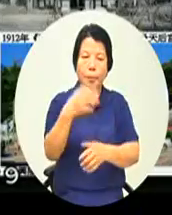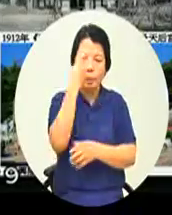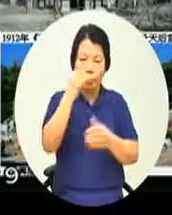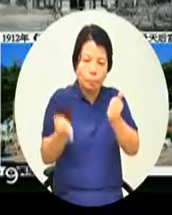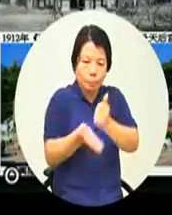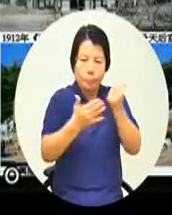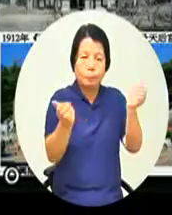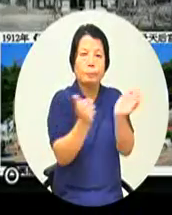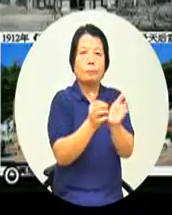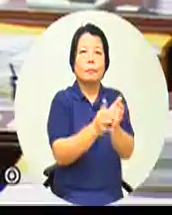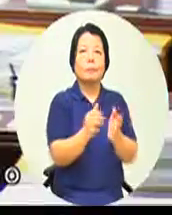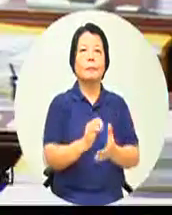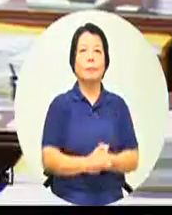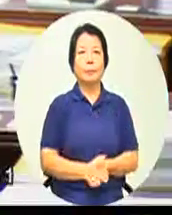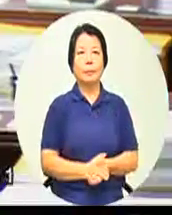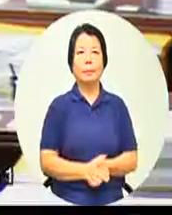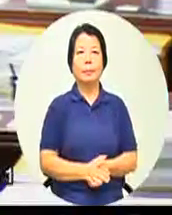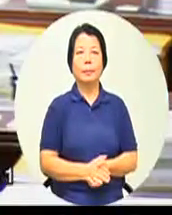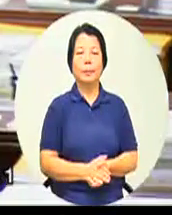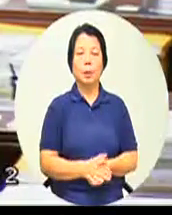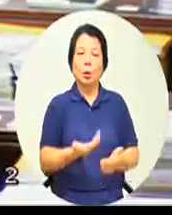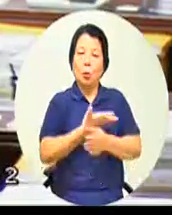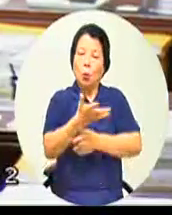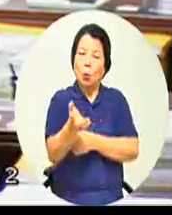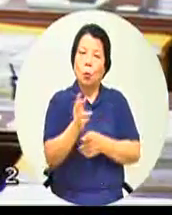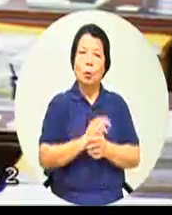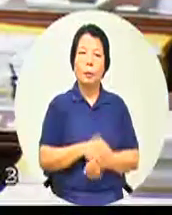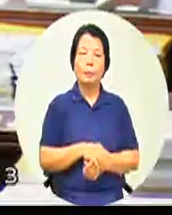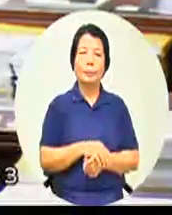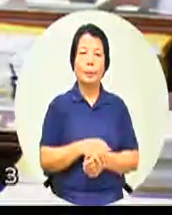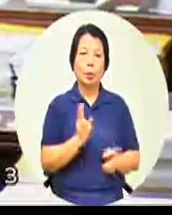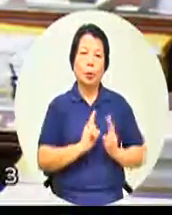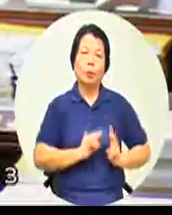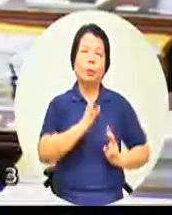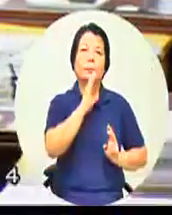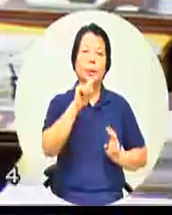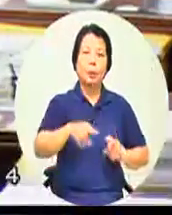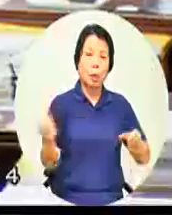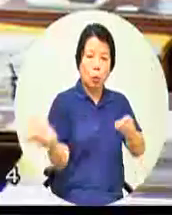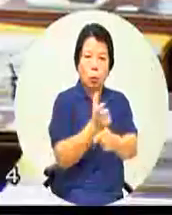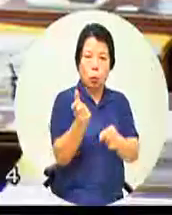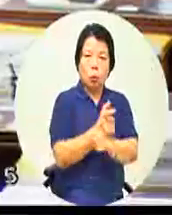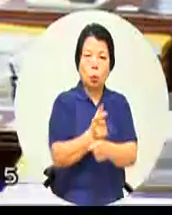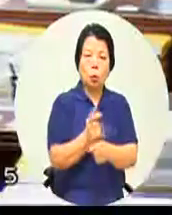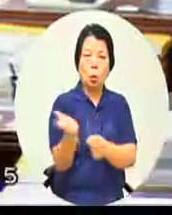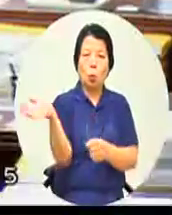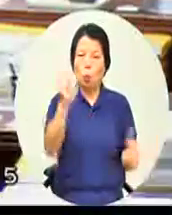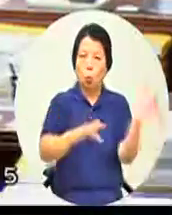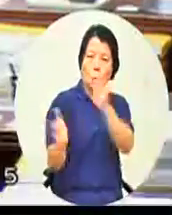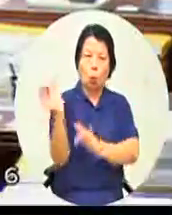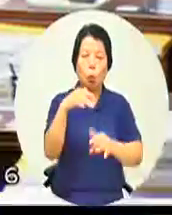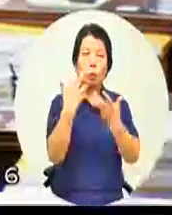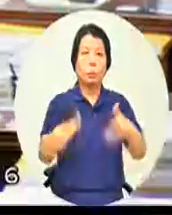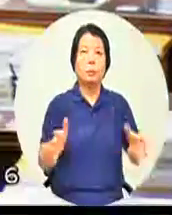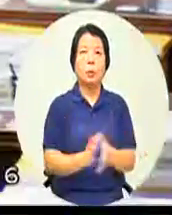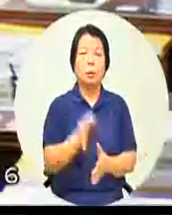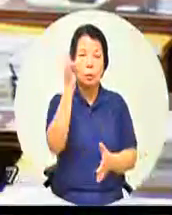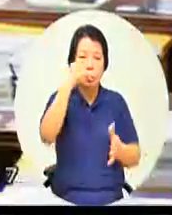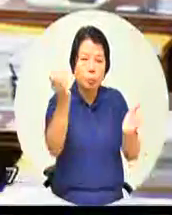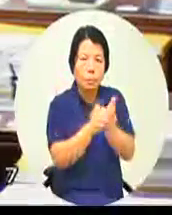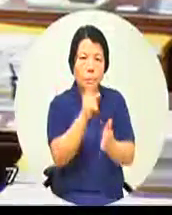其最让人兴奋的是，这一次的台风不是扫掉了多少的树，大家找到了一